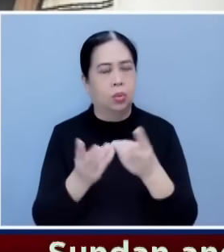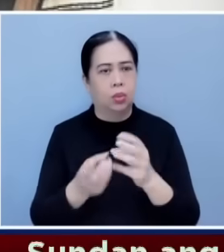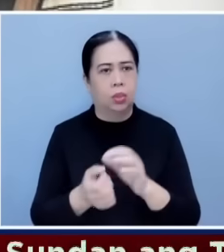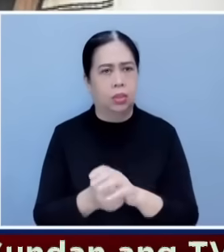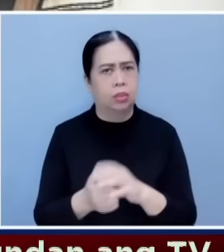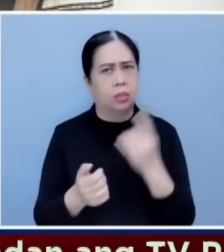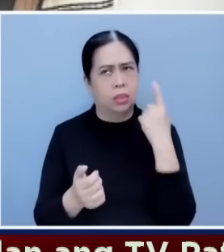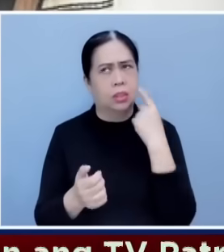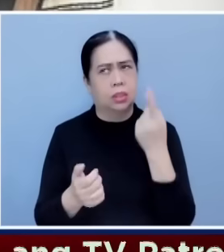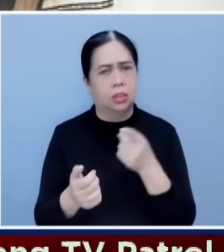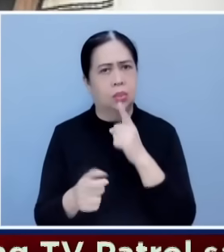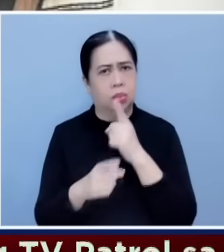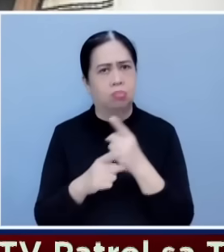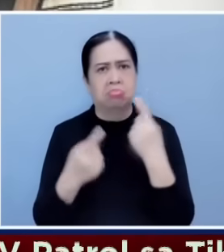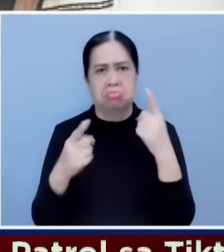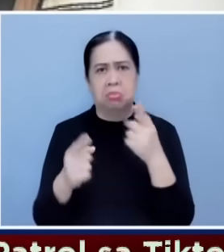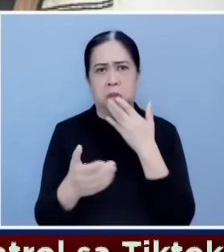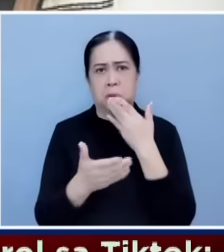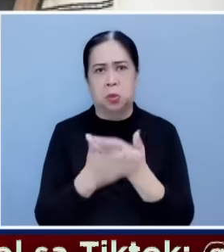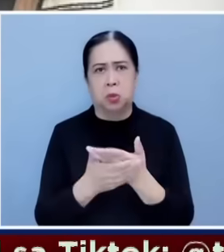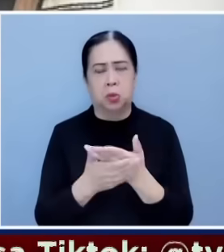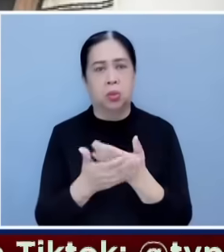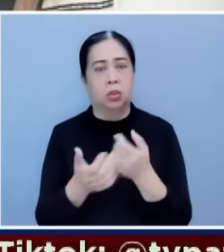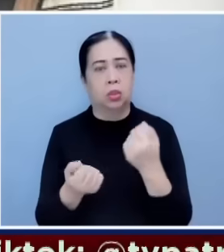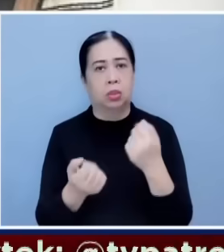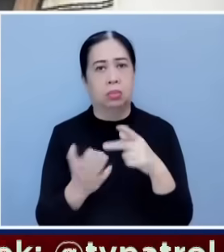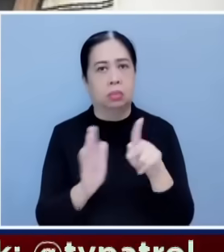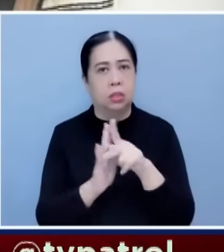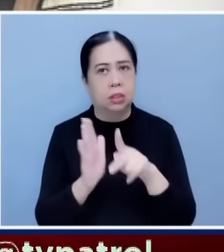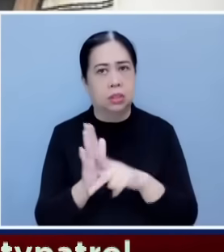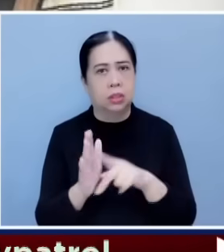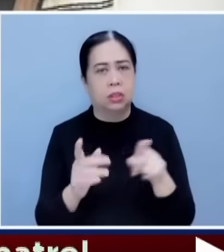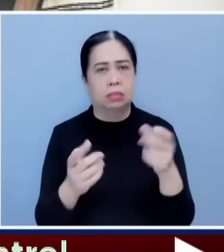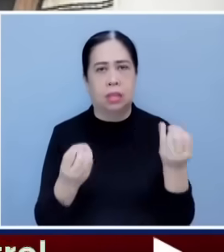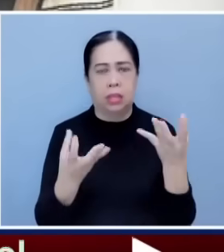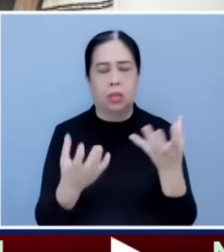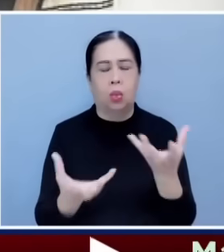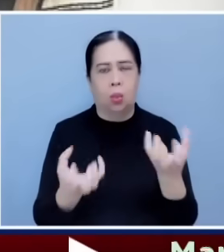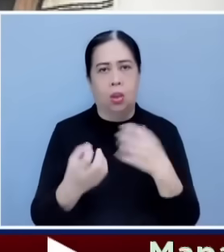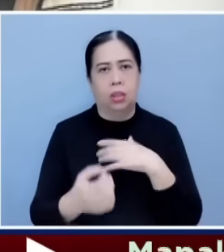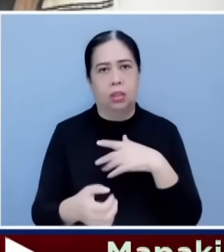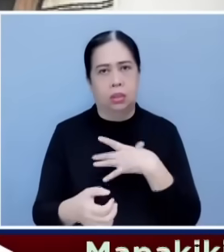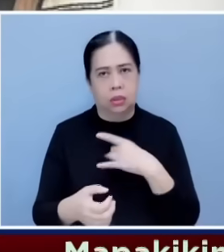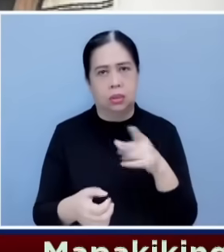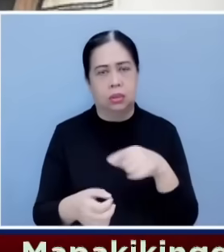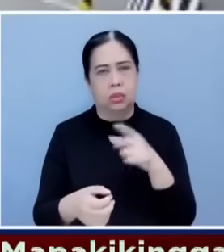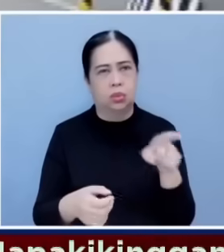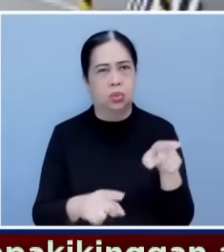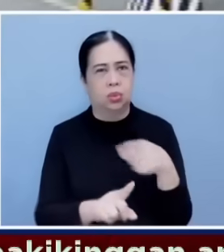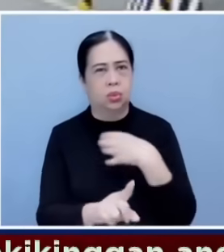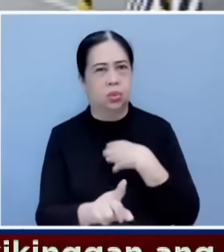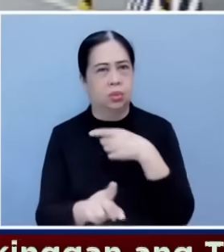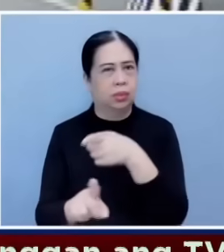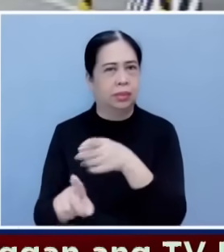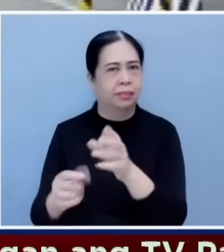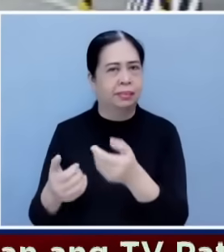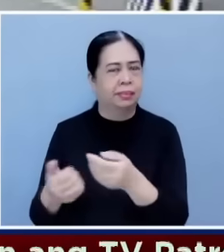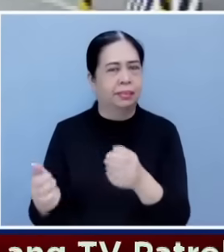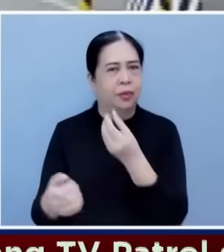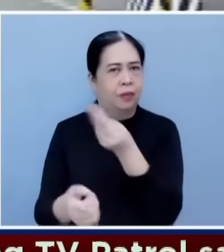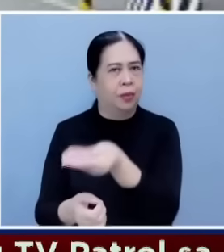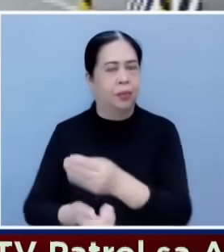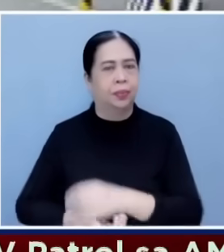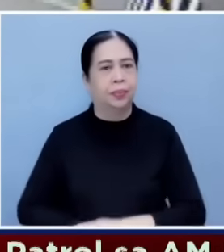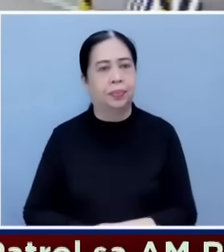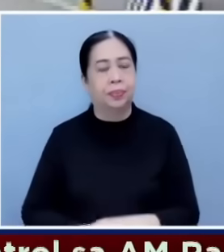ko naman po na effective at marami pong may gusto kisa po doon sa nagre-reklamo. Umapila rin